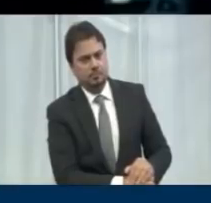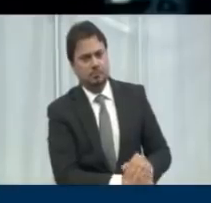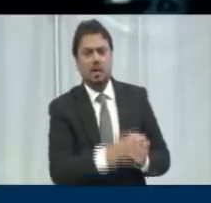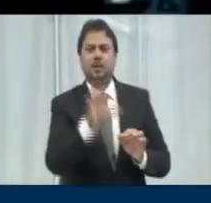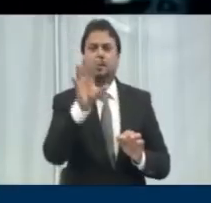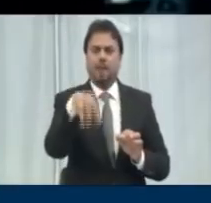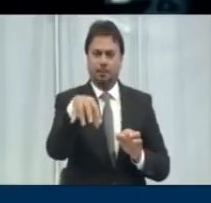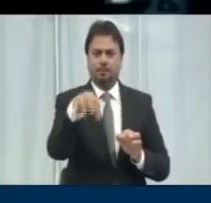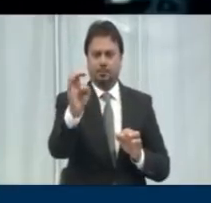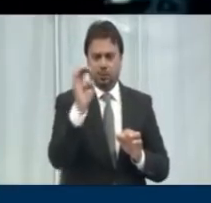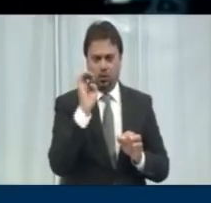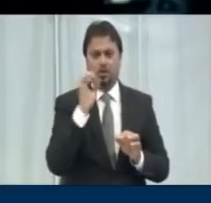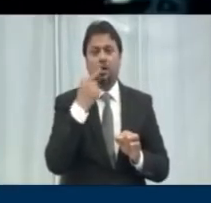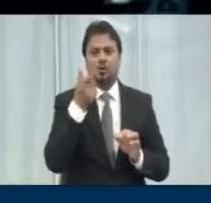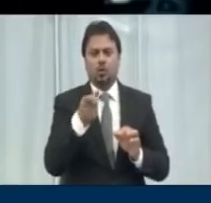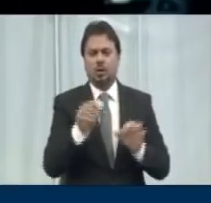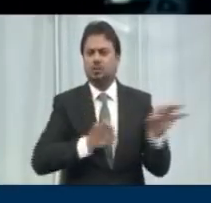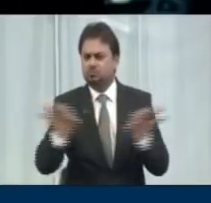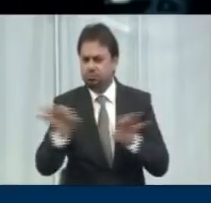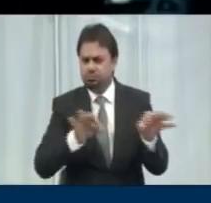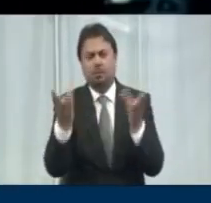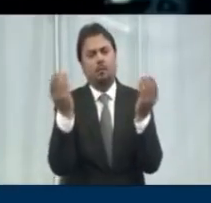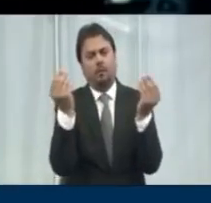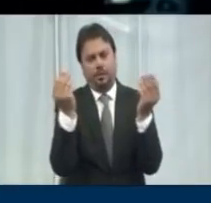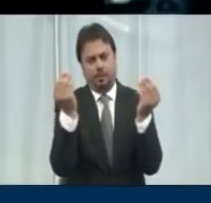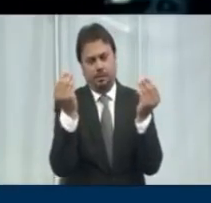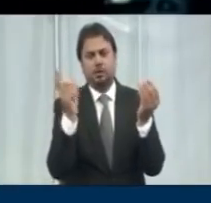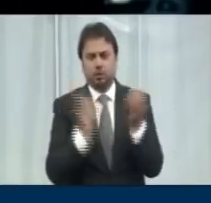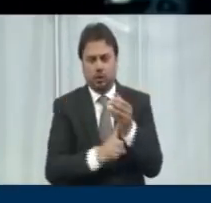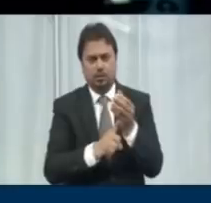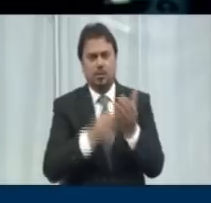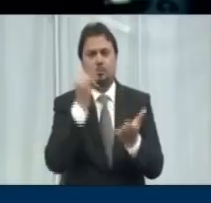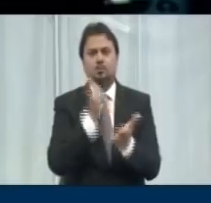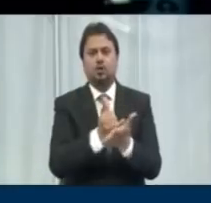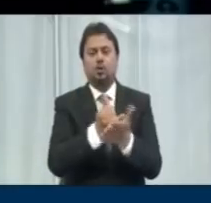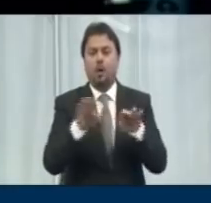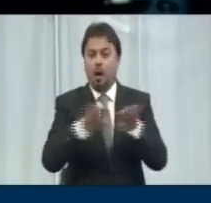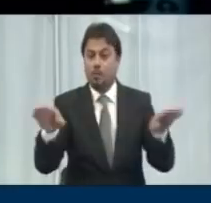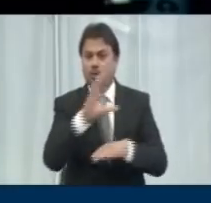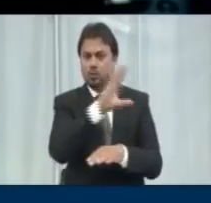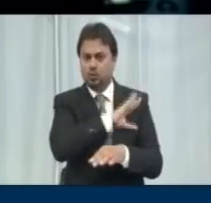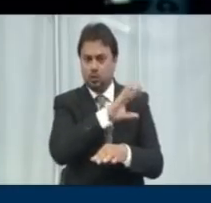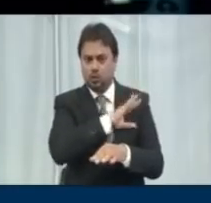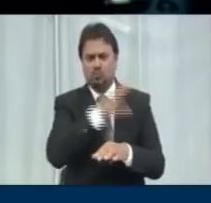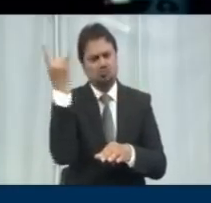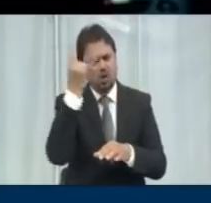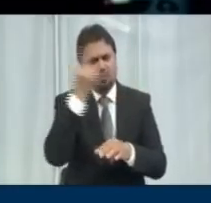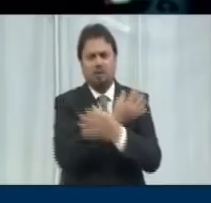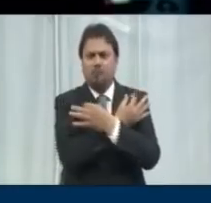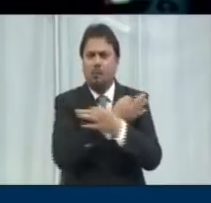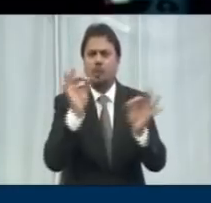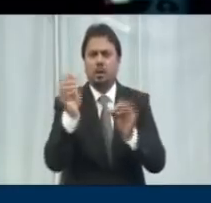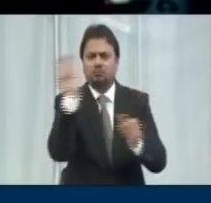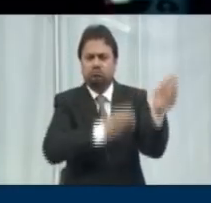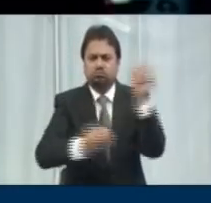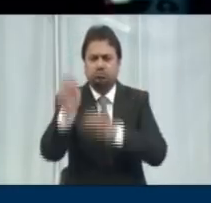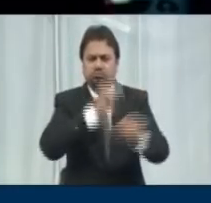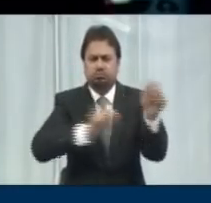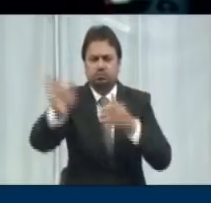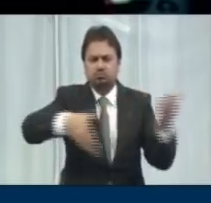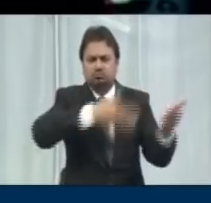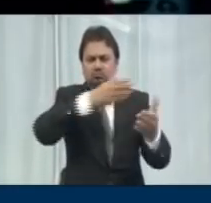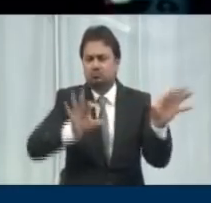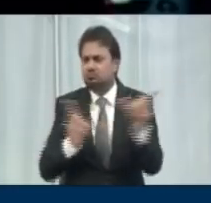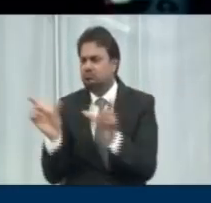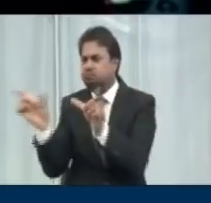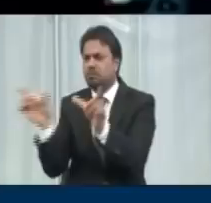فعلا هنالك استعدادات كبيرة بدءا من الجانب الأمني، يعني هنالك خطة أمنية محكمة